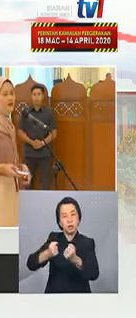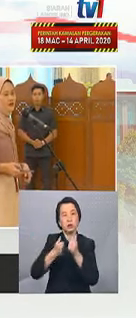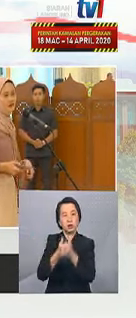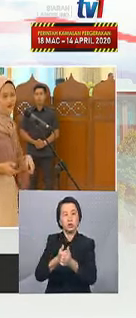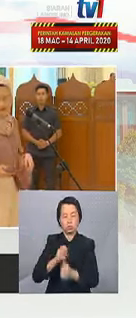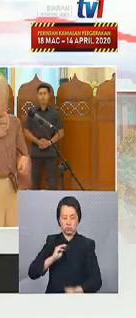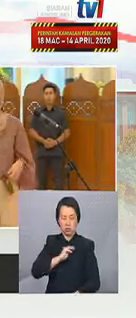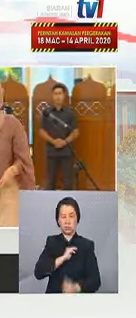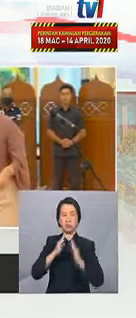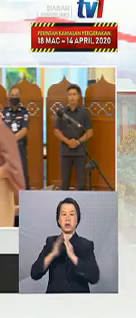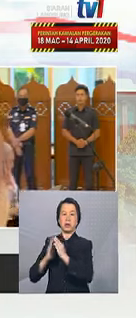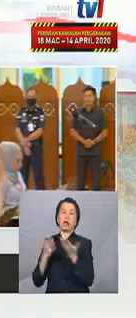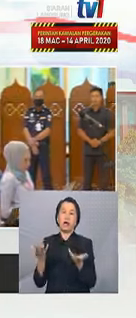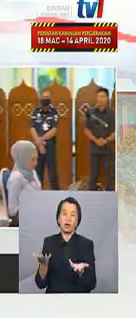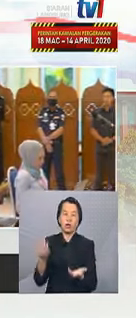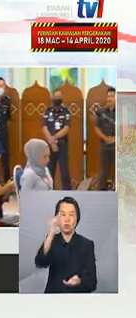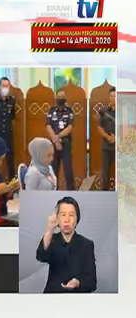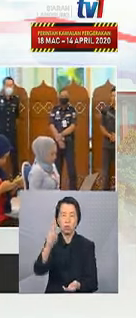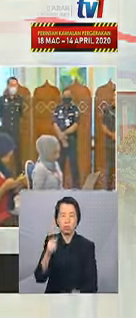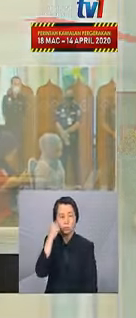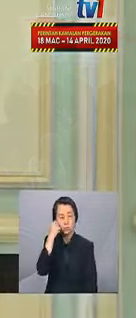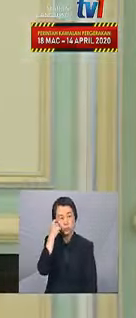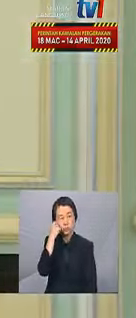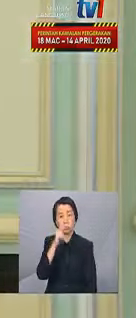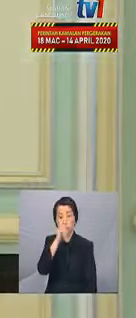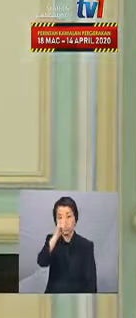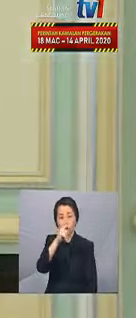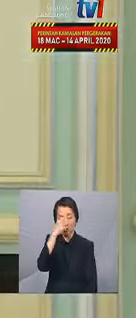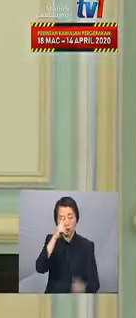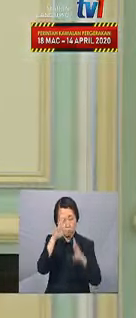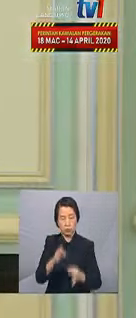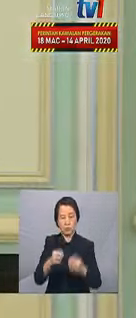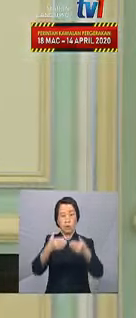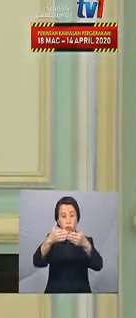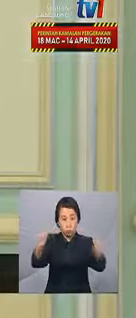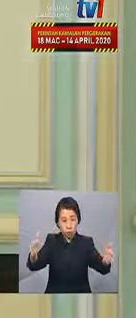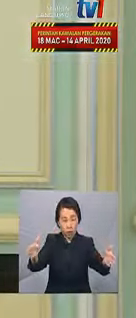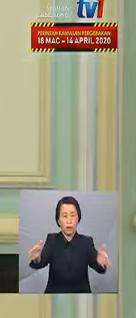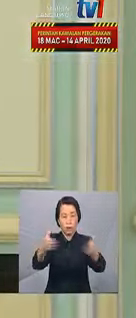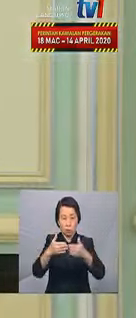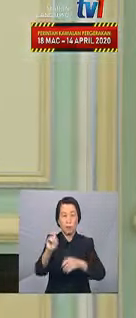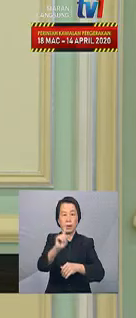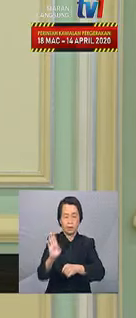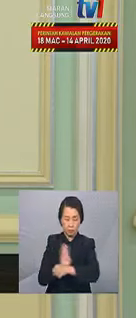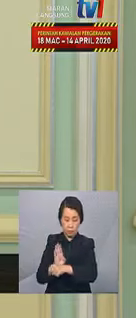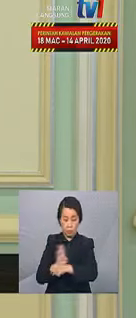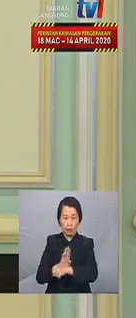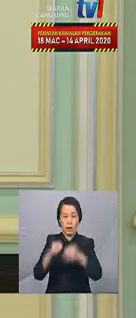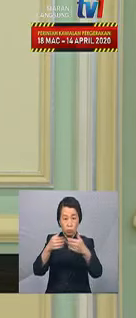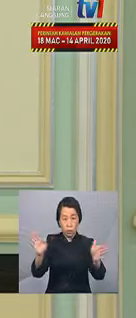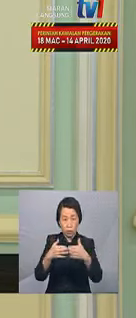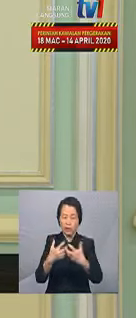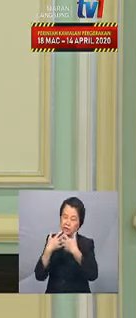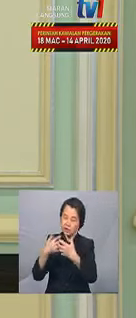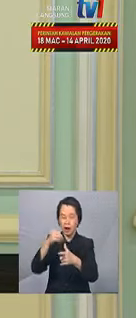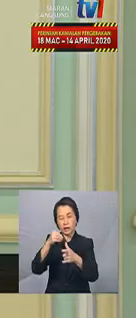bandaran? Sebenarnya keputusan untuk membuka atau menutup mana-mana premis perniagaan, kilang